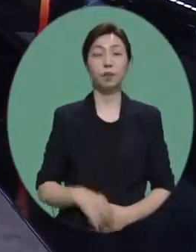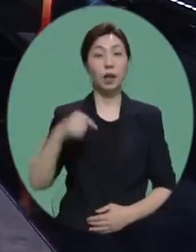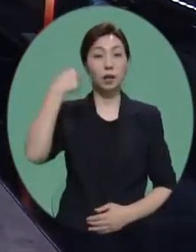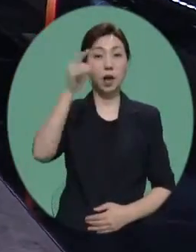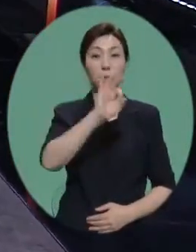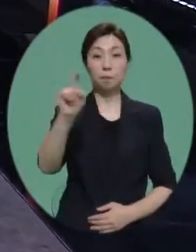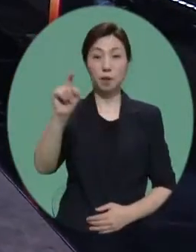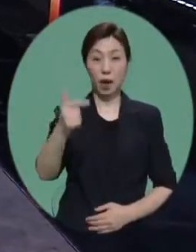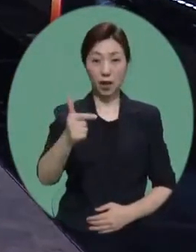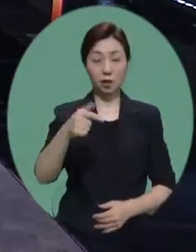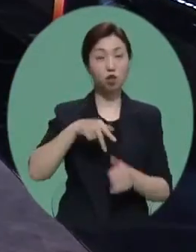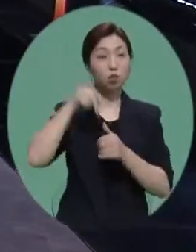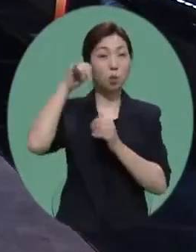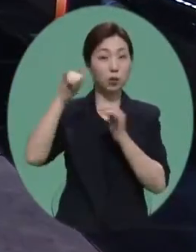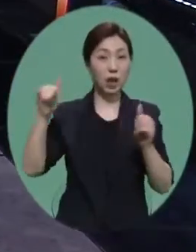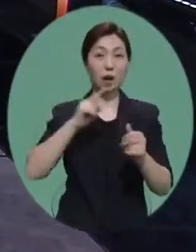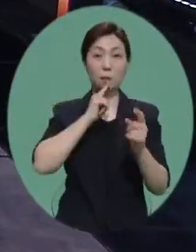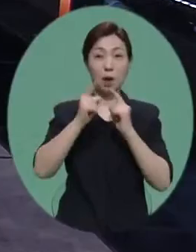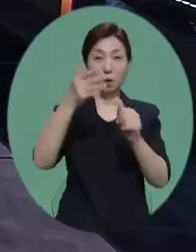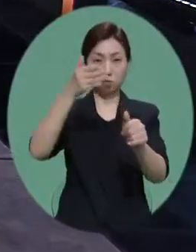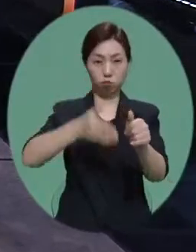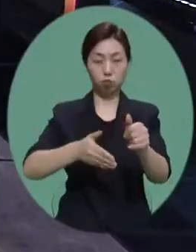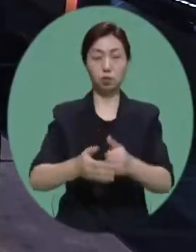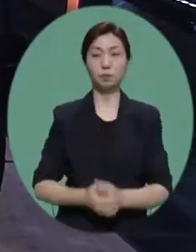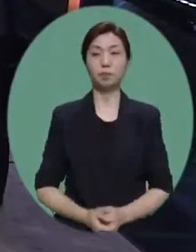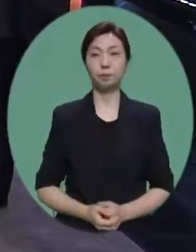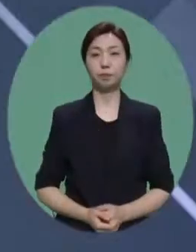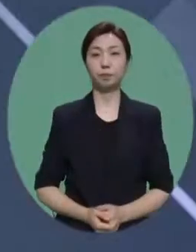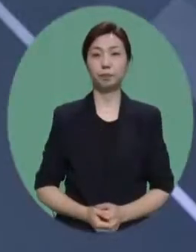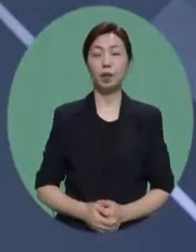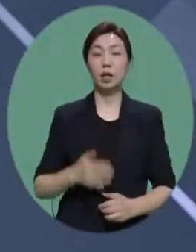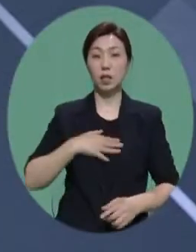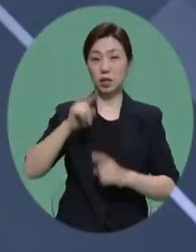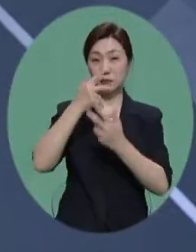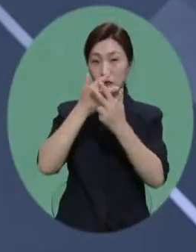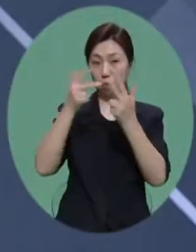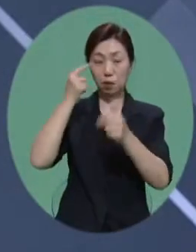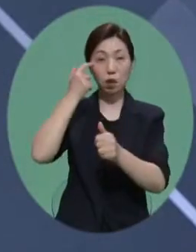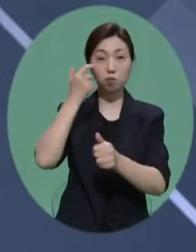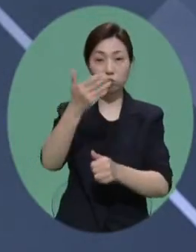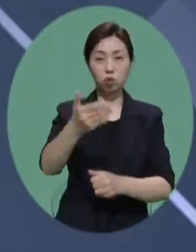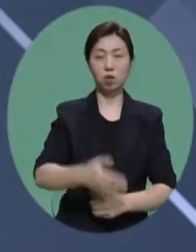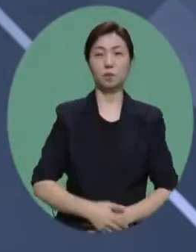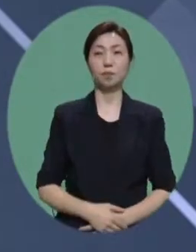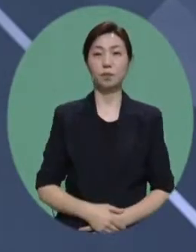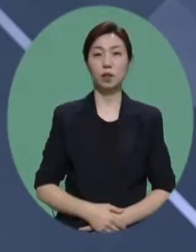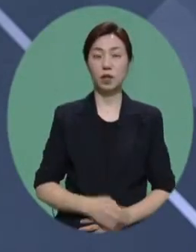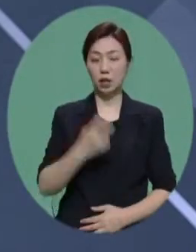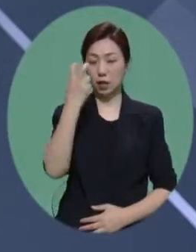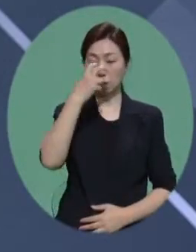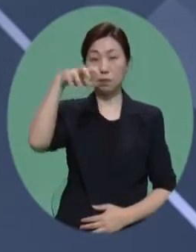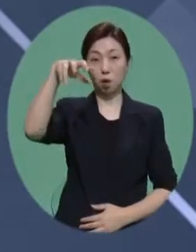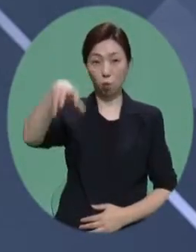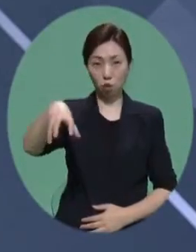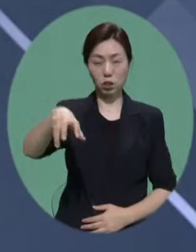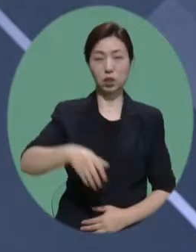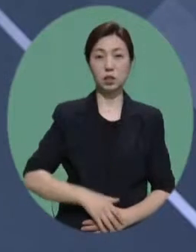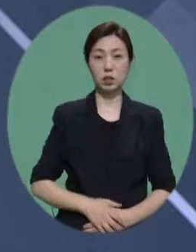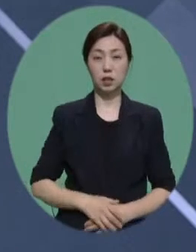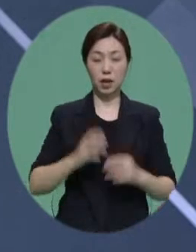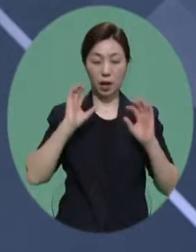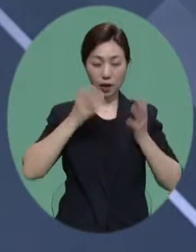이제 명우 개 분들이 왜 생기나 작년에 감사원이 행정부에서 우리 그 저출산 고령화 정책의